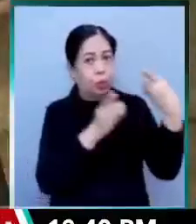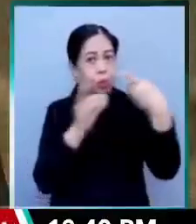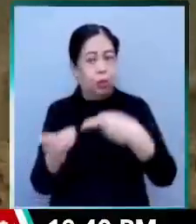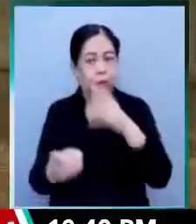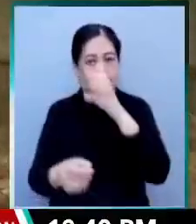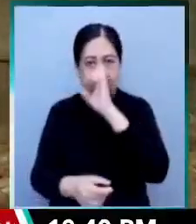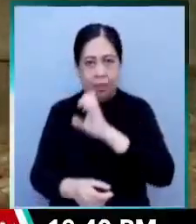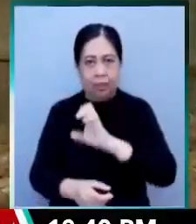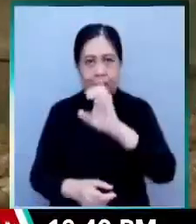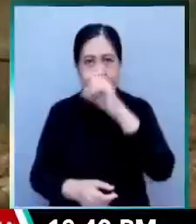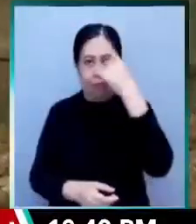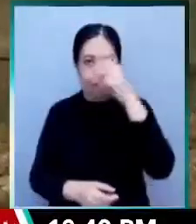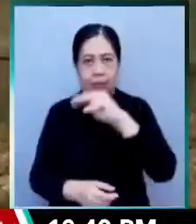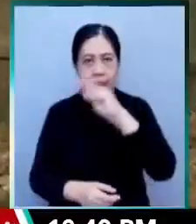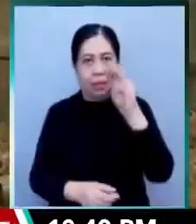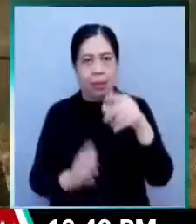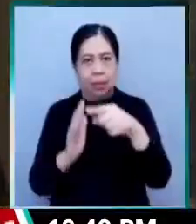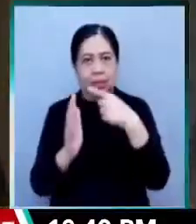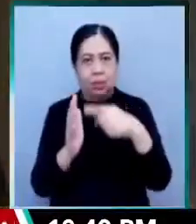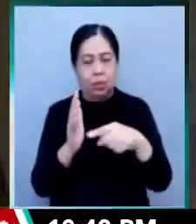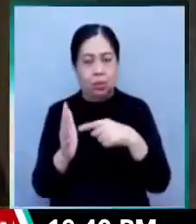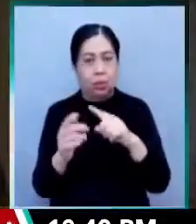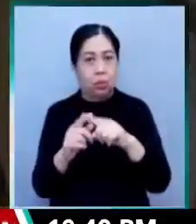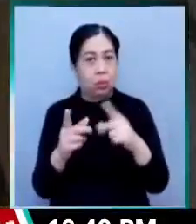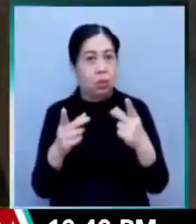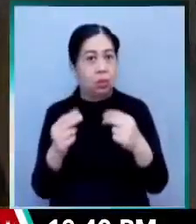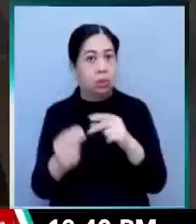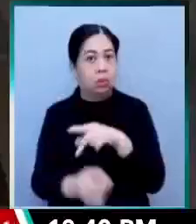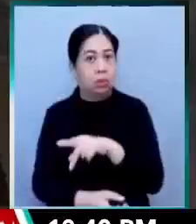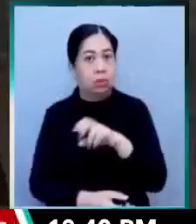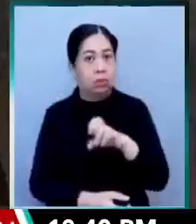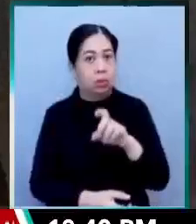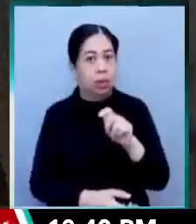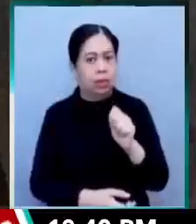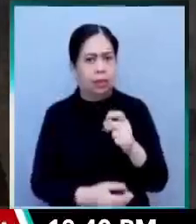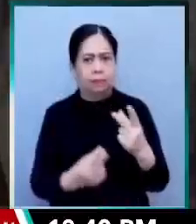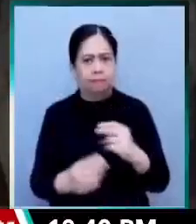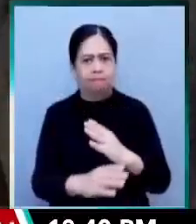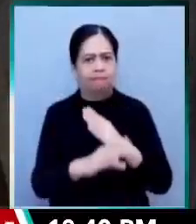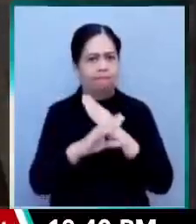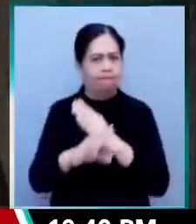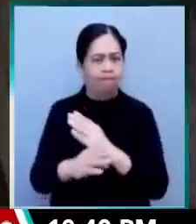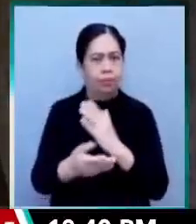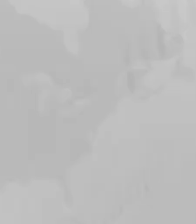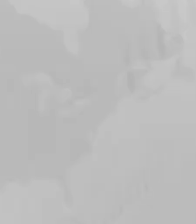Manila Zoo. Pero gagawin daw ng PETA ang lahat para pigilan ito.